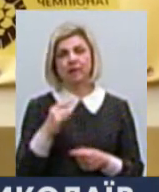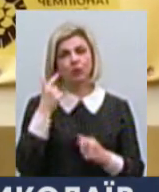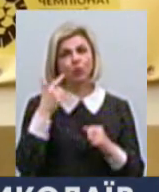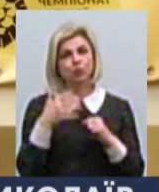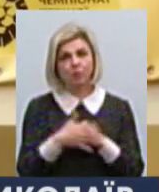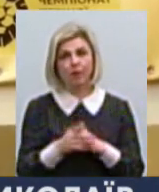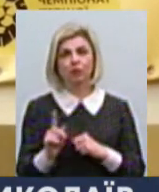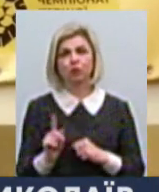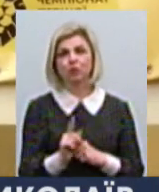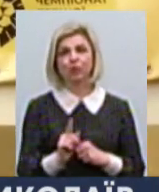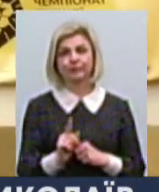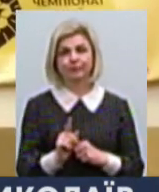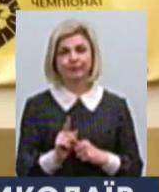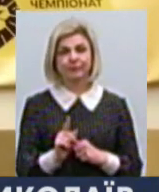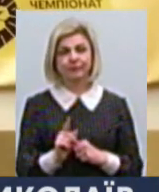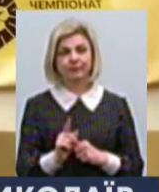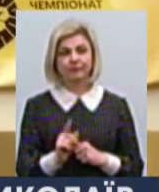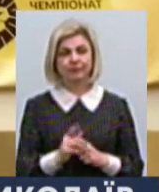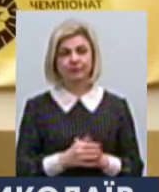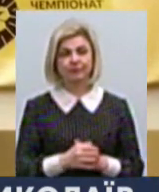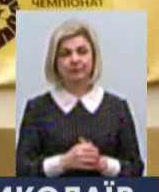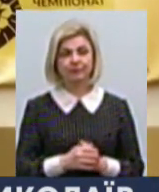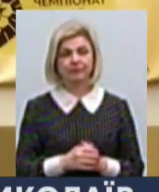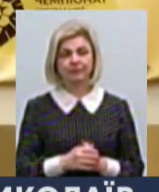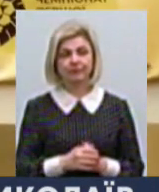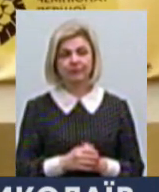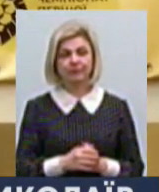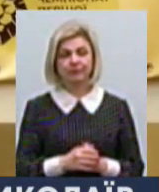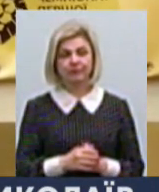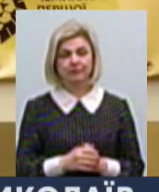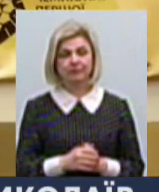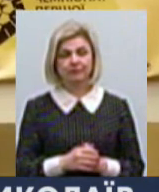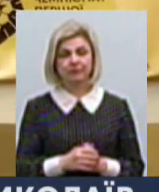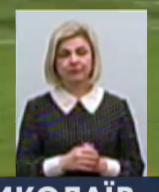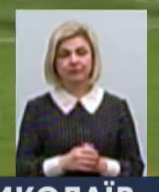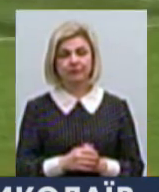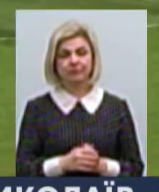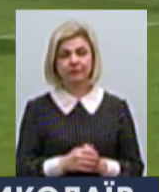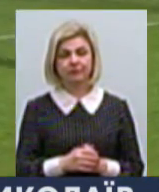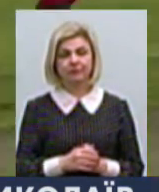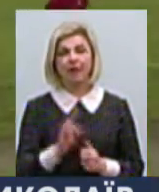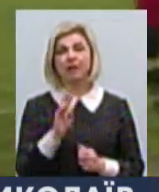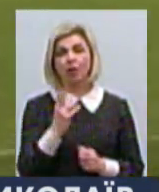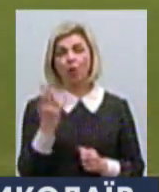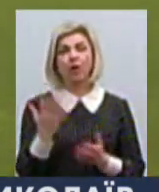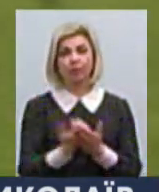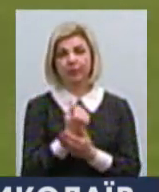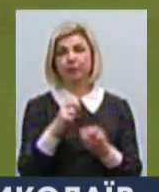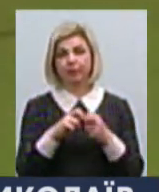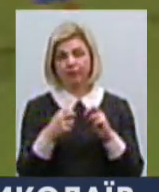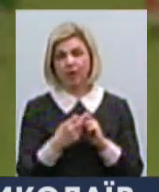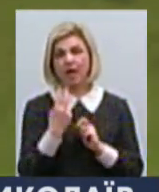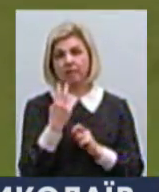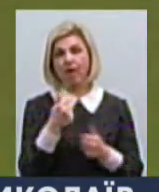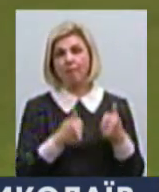що тяжко грати, коли проти тебе грає там 14, а не 11. Миколаїв переміг Прикарпаття в обох